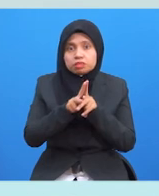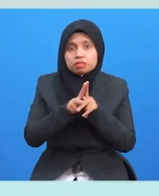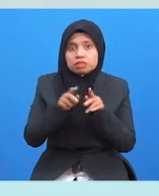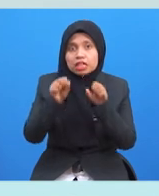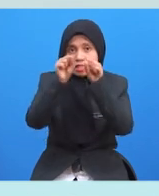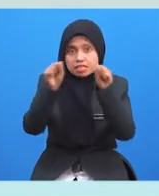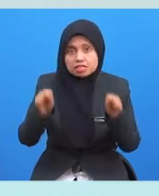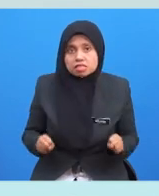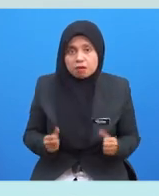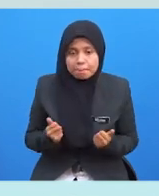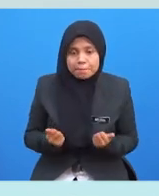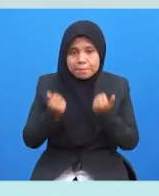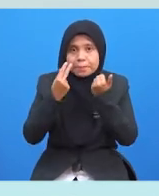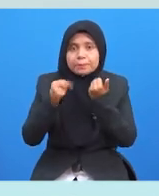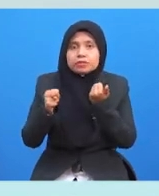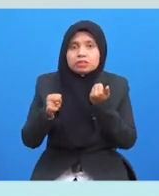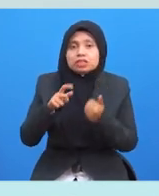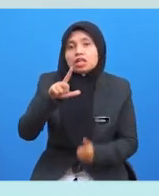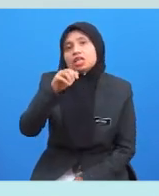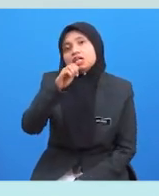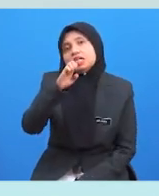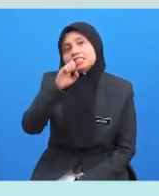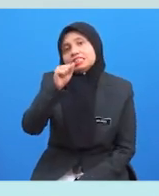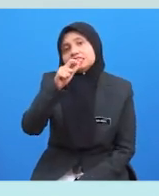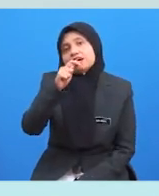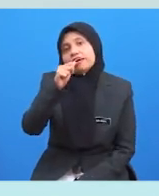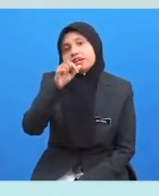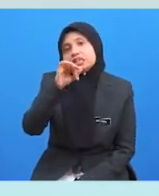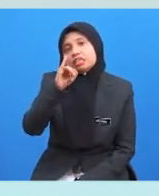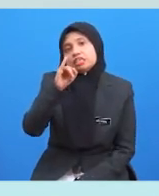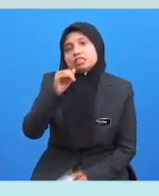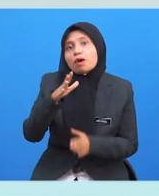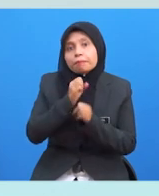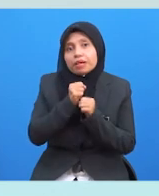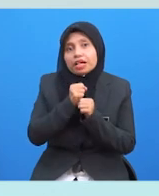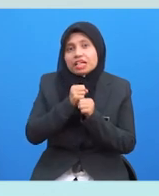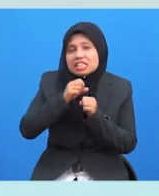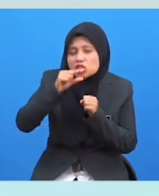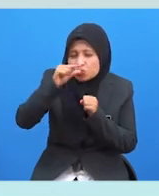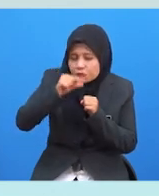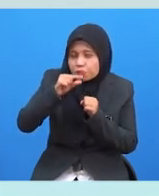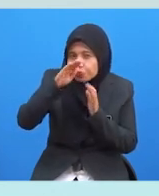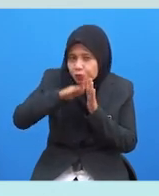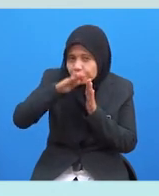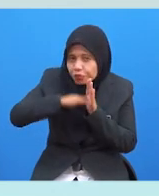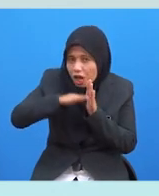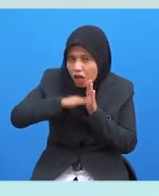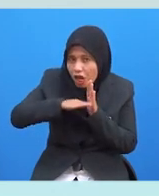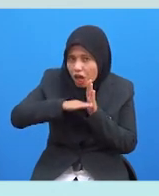Kepentingan sistem pengangkutan lestari yang terakhir ialah dapat